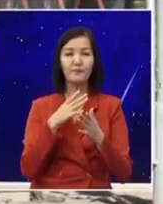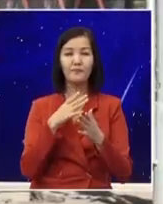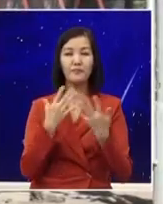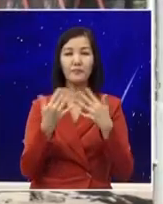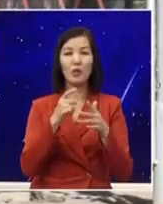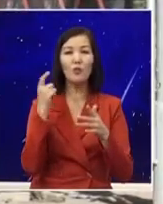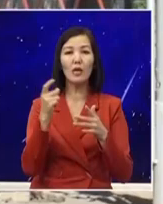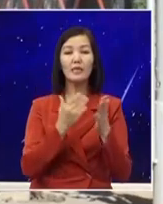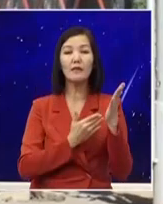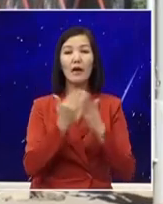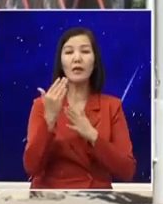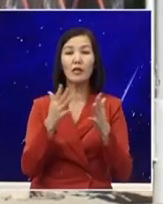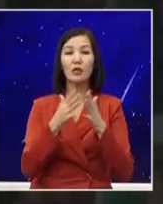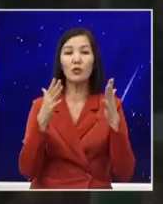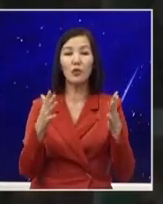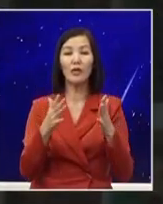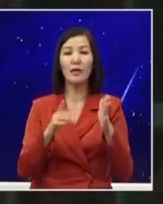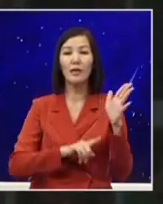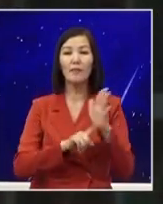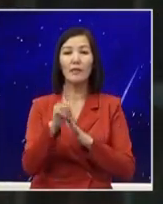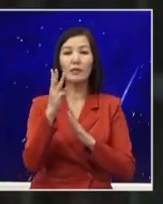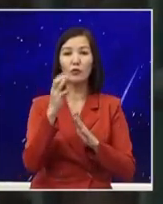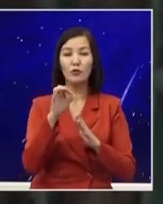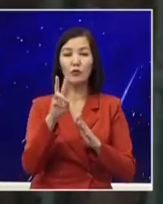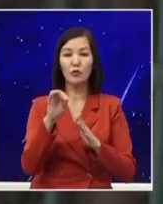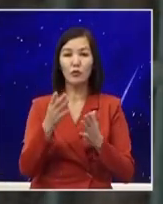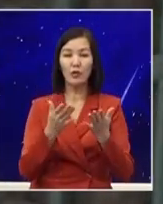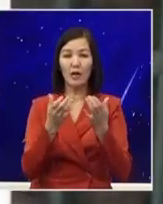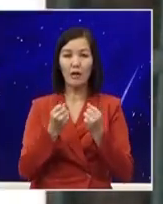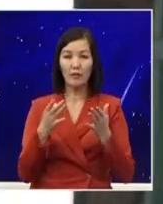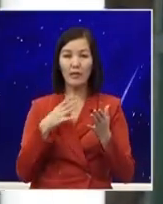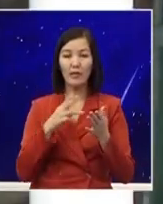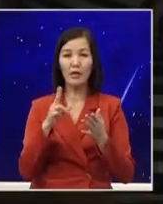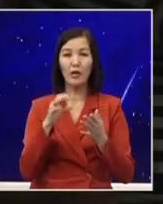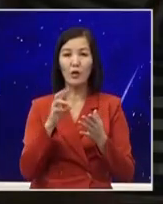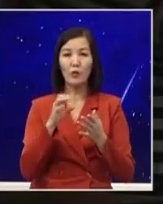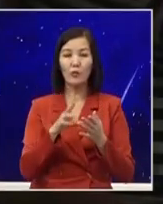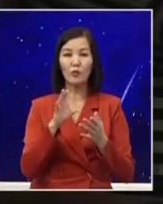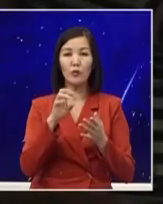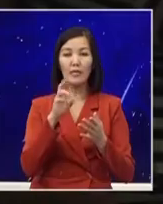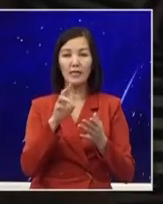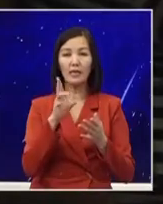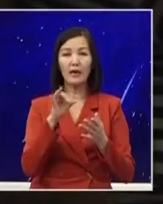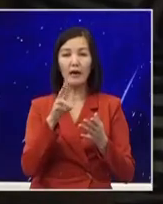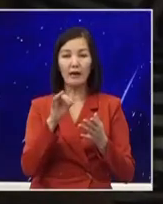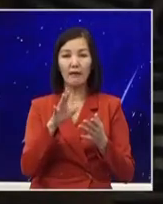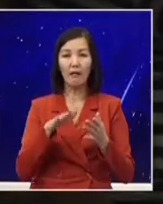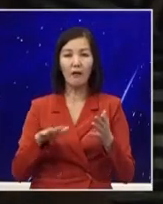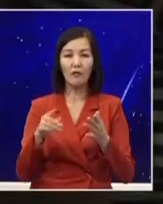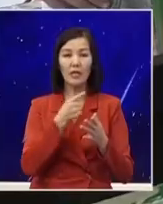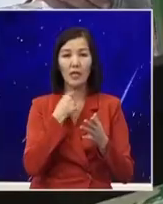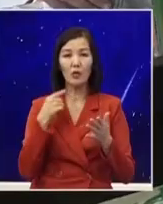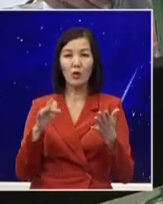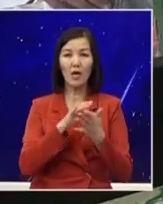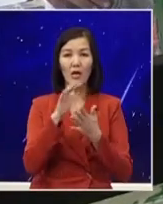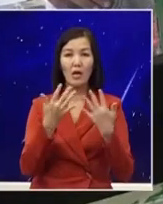дихандарының қарқыны жоғары. Бастапқы күннің өзінде 300 тоннаға жуық қызылша қабылданды. Көксумен қоса Ескелді, Қаратал аудандары мен Талдықорған